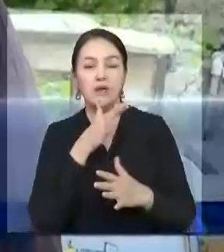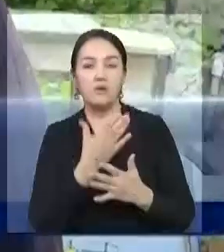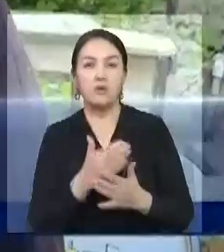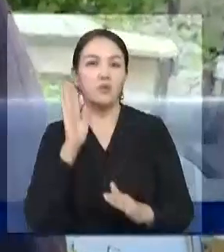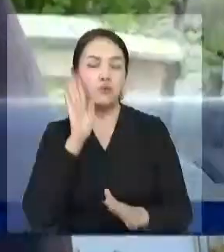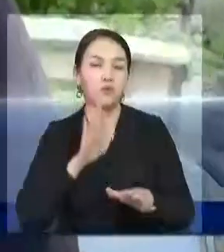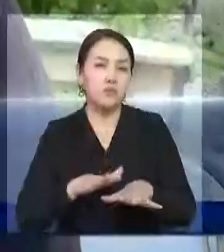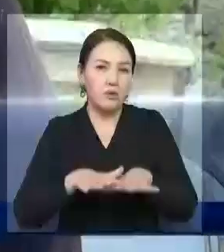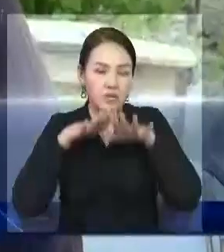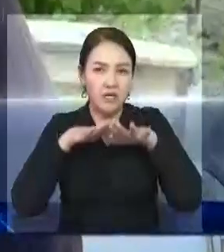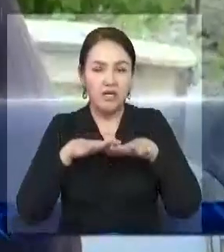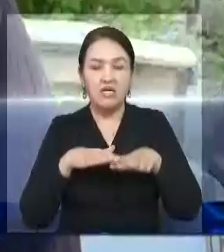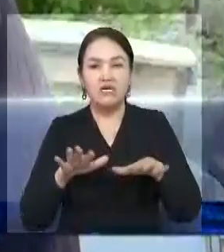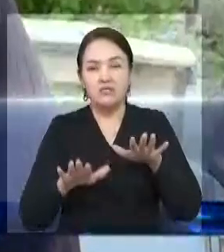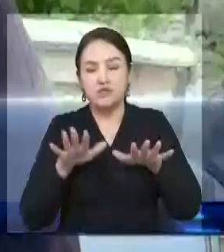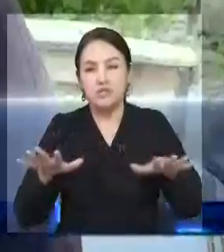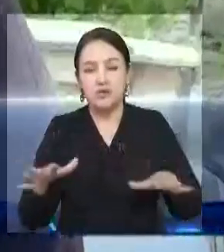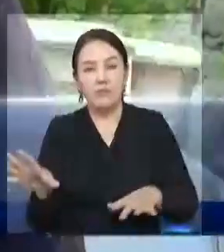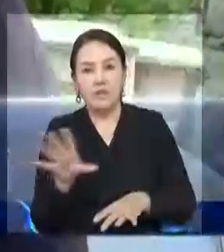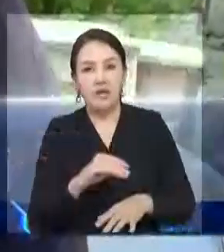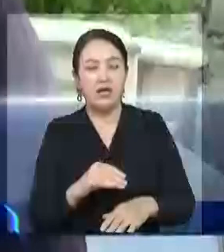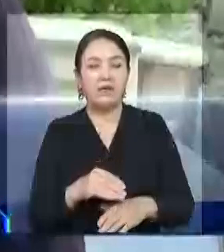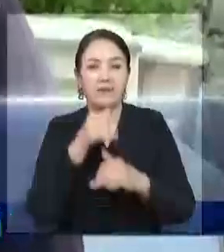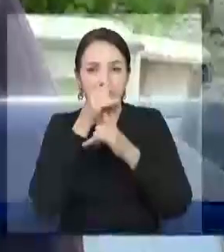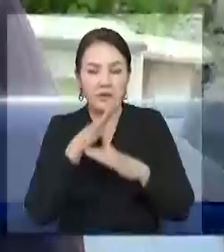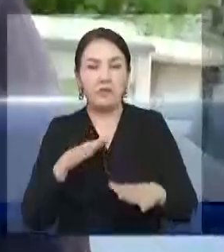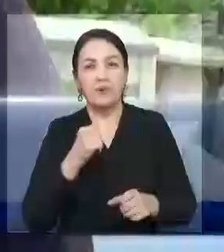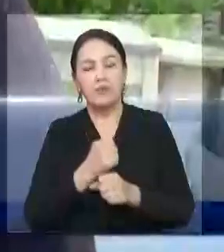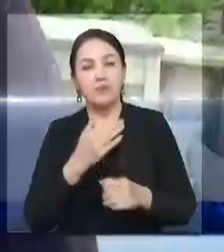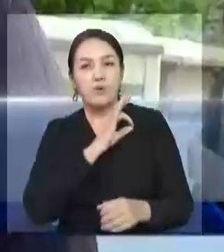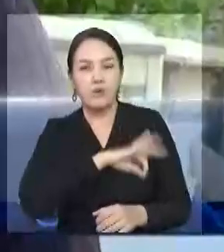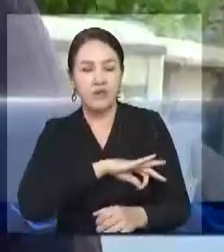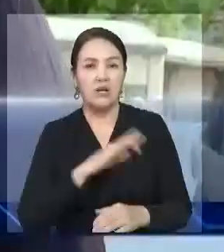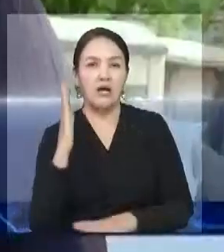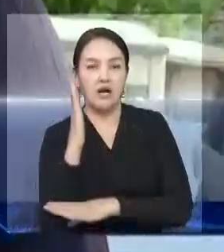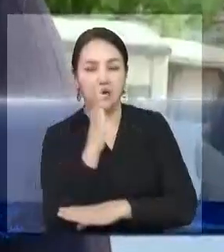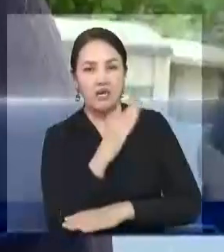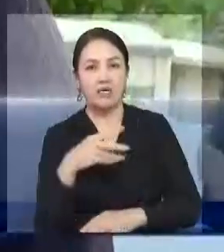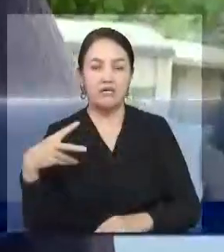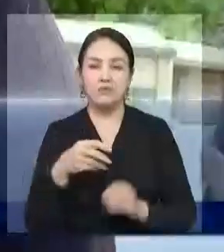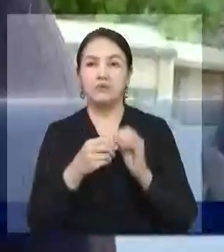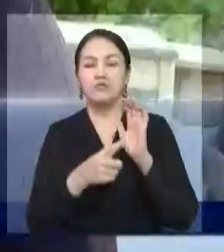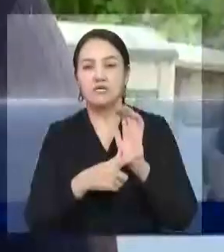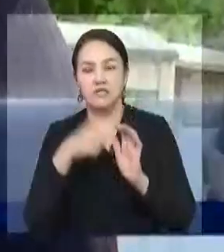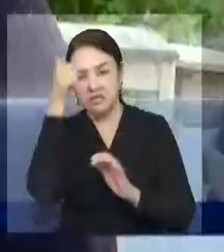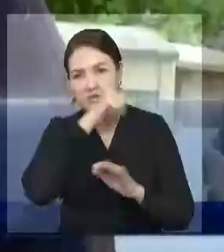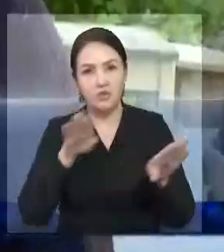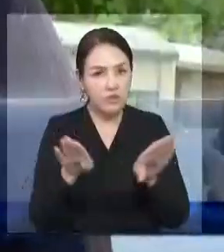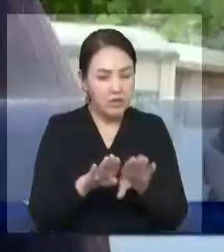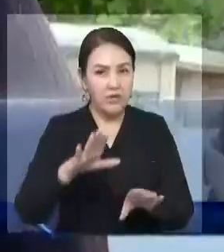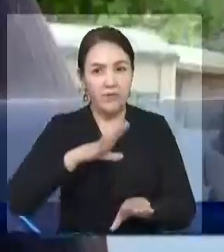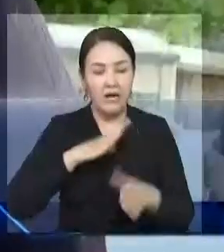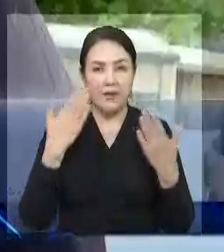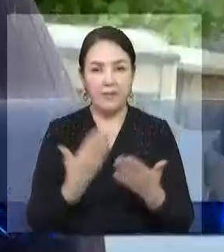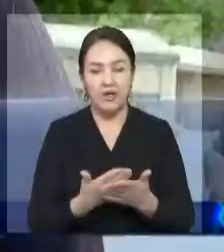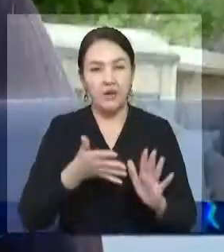суда тұрғандықтан ішіндегі жиһаздардың бәрі жарамсыз болып қалды. Көп ағаштан ғой, 2017 жылы да суға кеткен едік. Дегенмен биыл